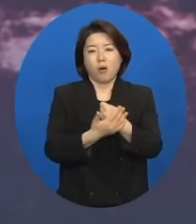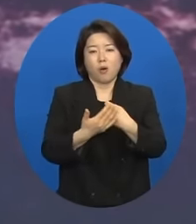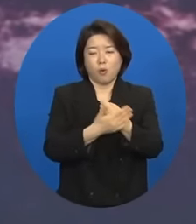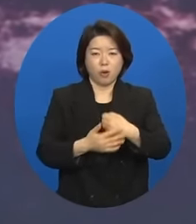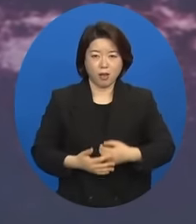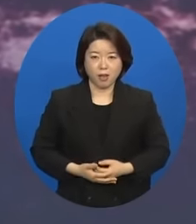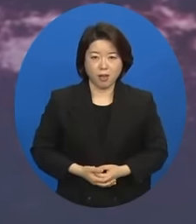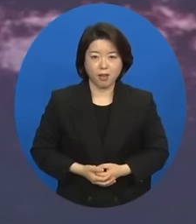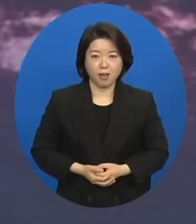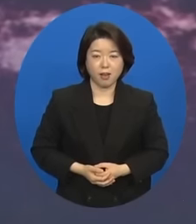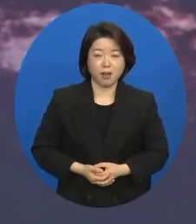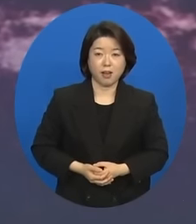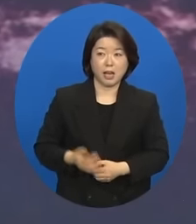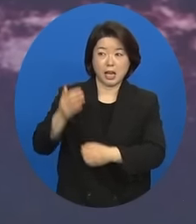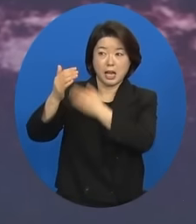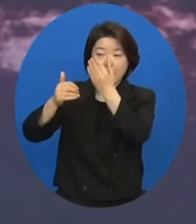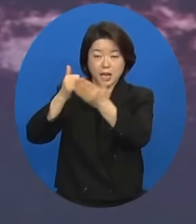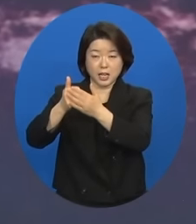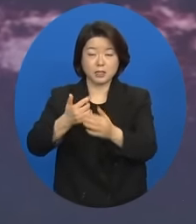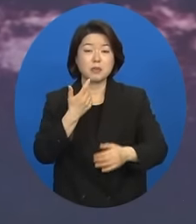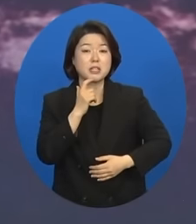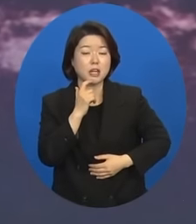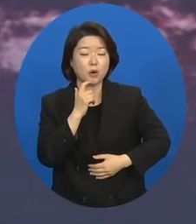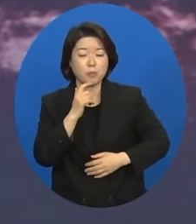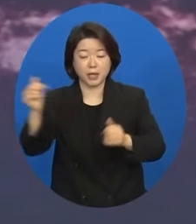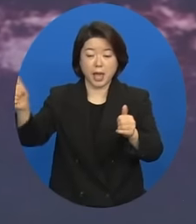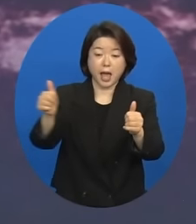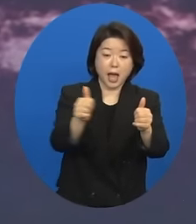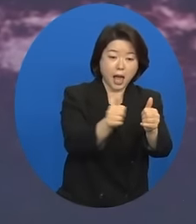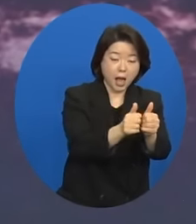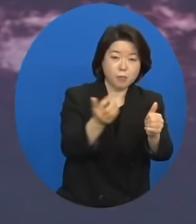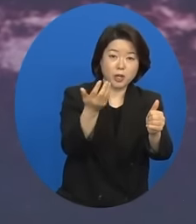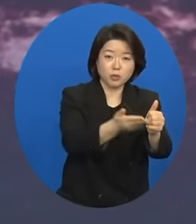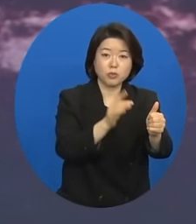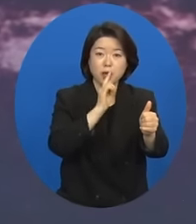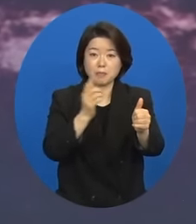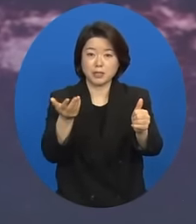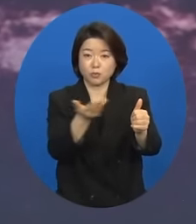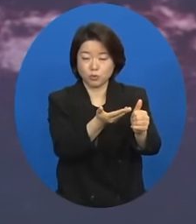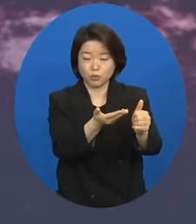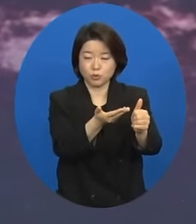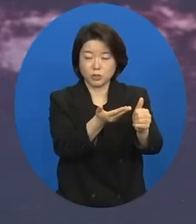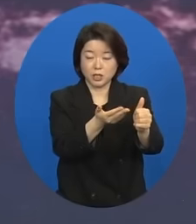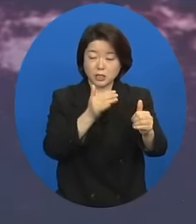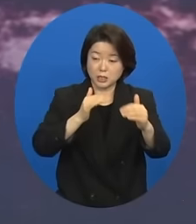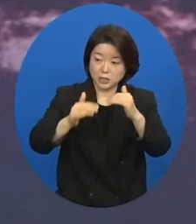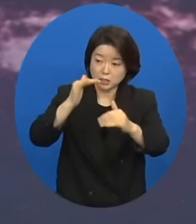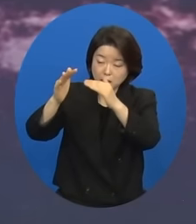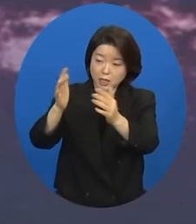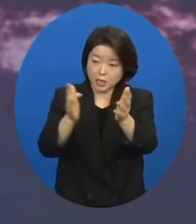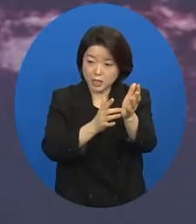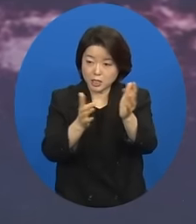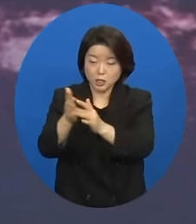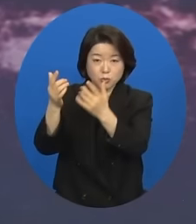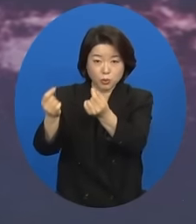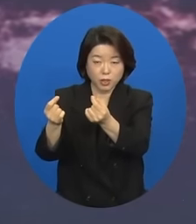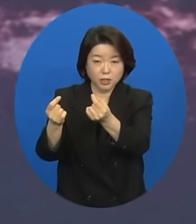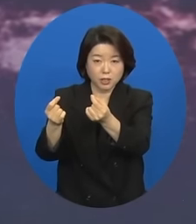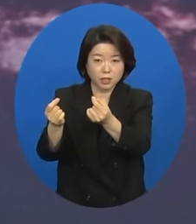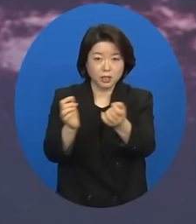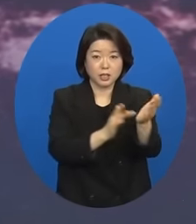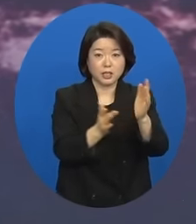하나님이 지금 야곱에게 함께하신다는 것을 말씀을 면서 그 계단이 예수님이라면 예수님의 이름이